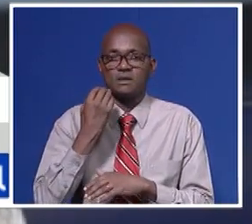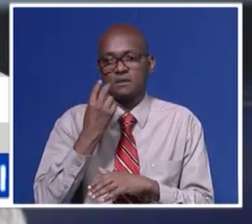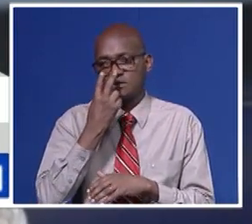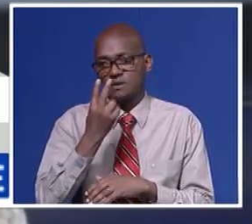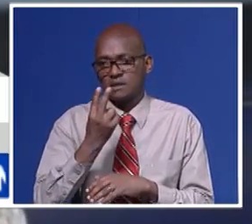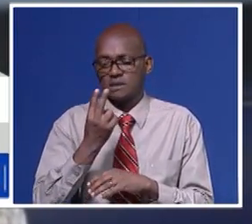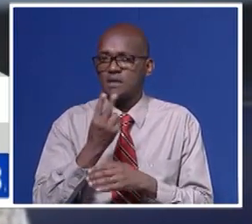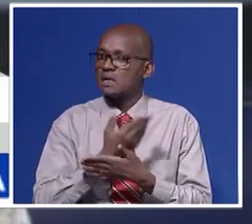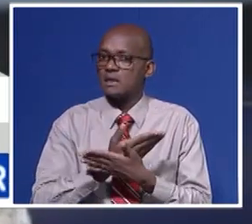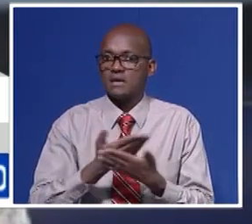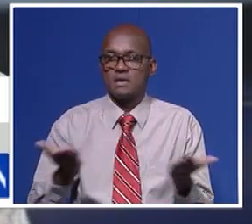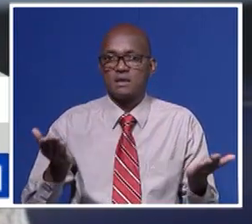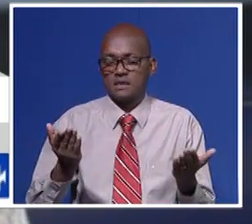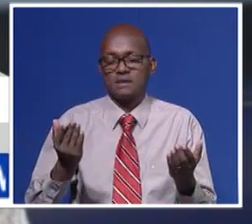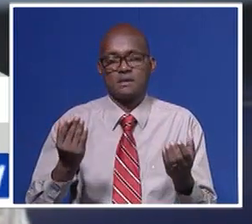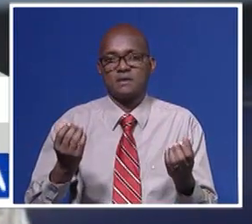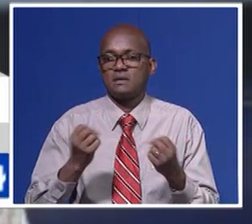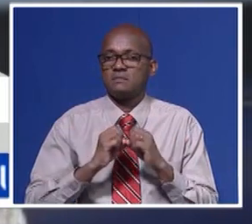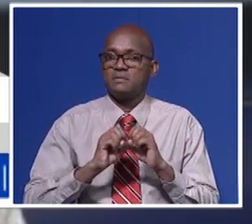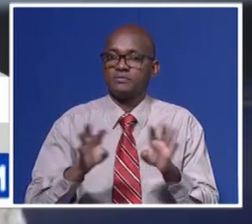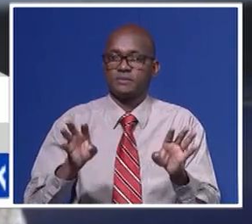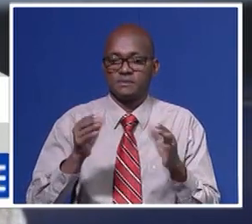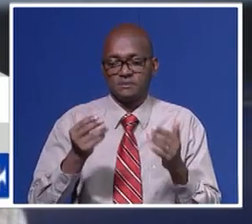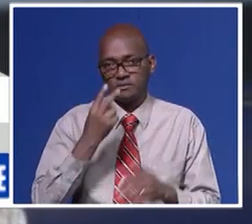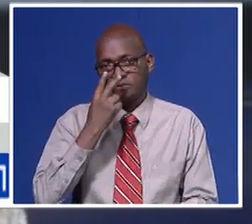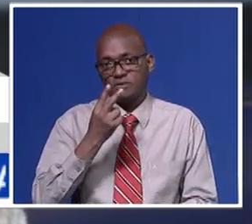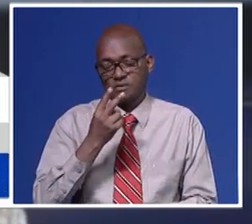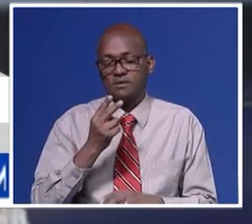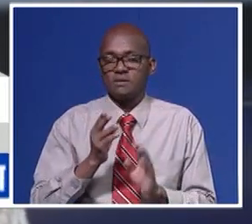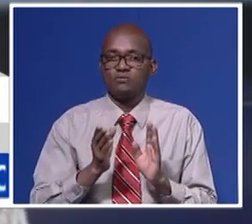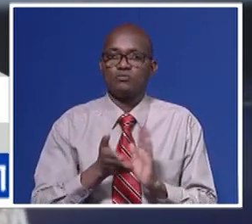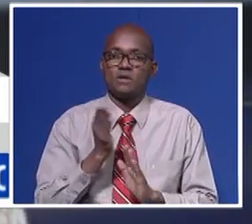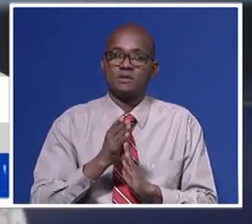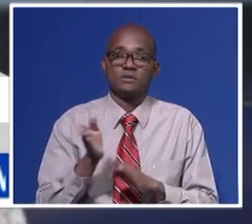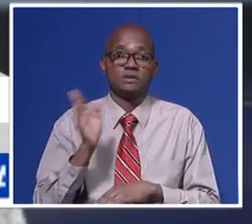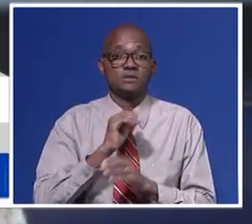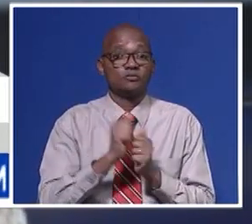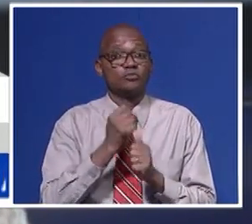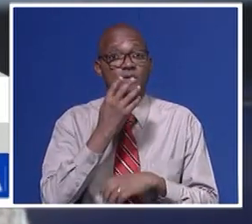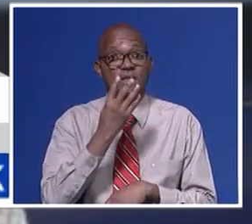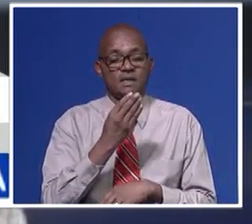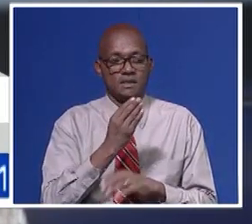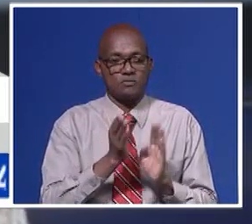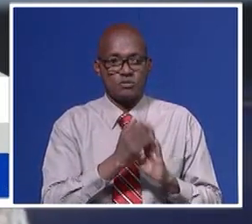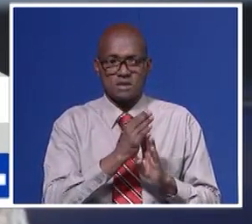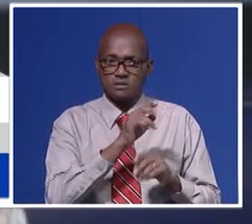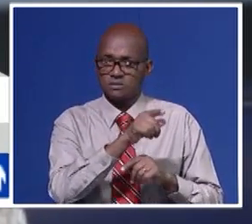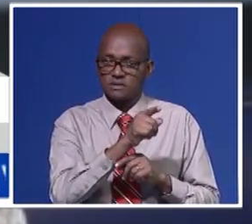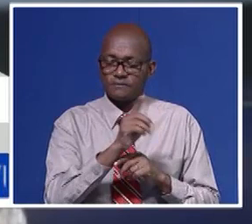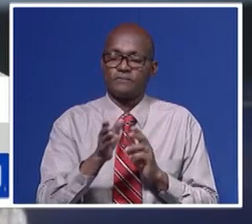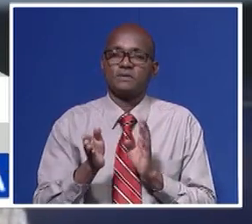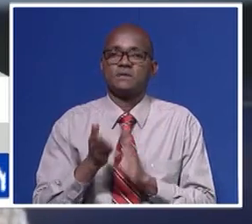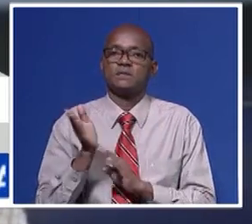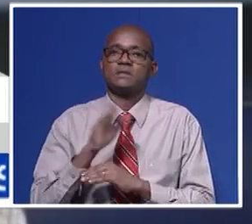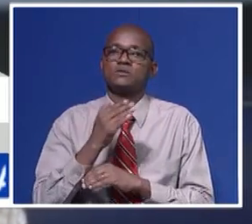kuonekana kana maradhi. Kwa hiyo tukaona kwamba ni vizuri basi katika 14 za mwanzo apate tena mtu 14 akae ndani ili